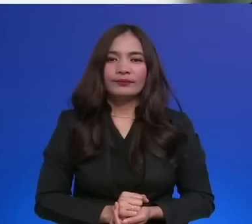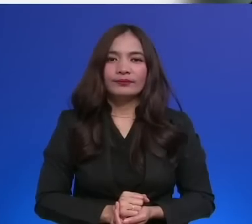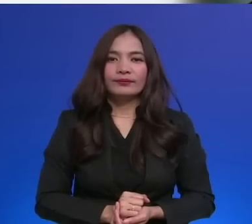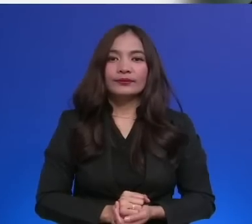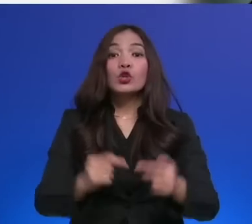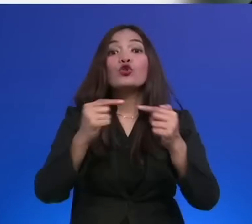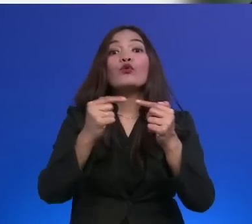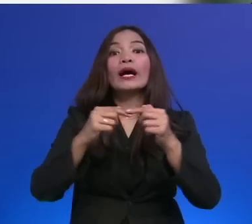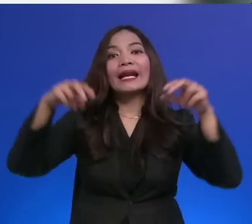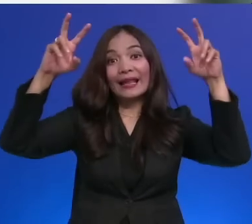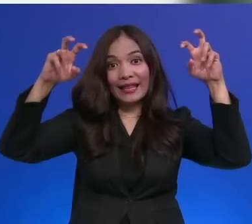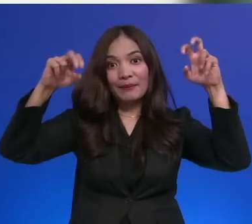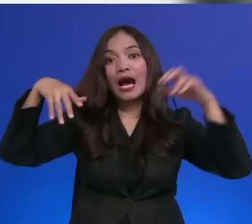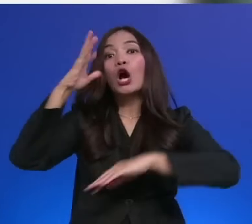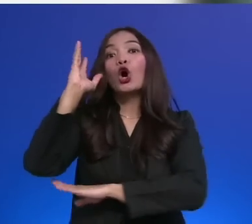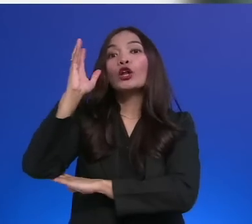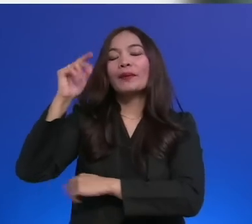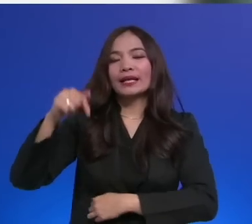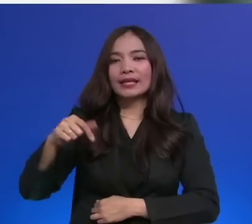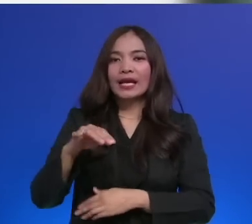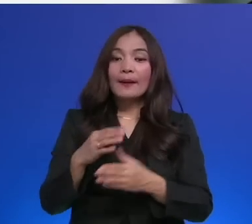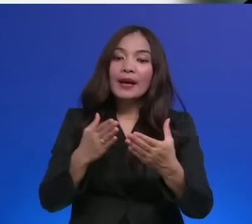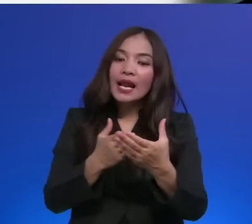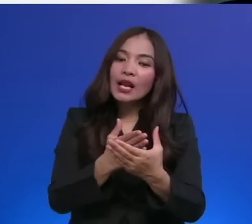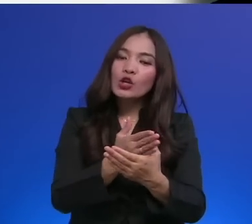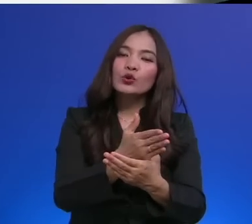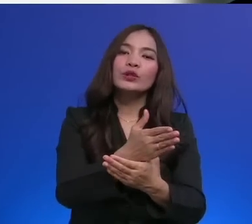terkait dengan tema ini. Melalui